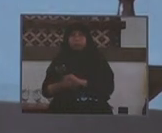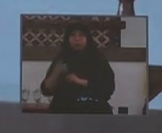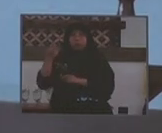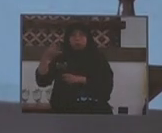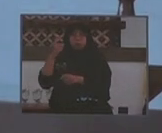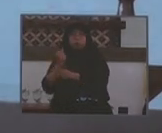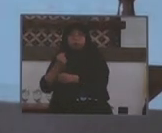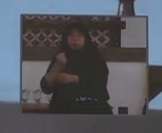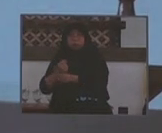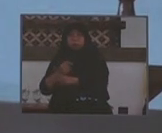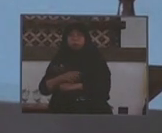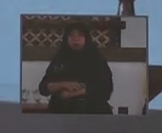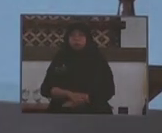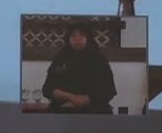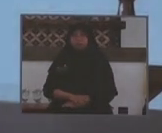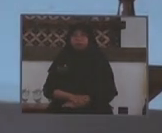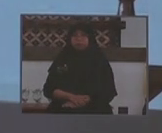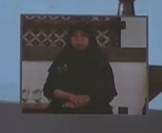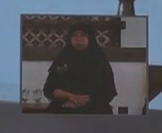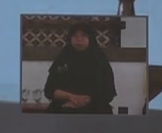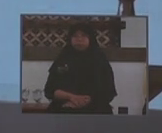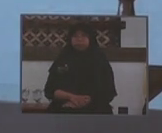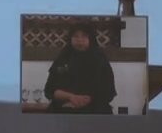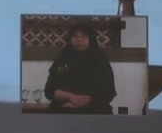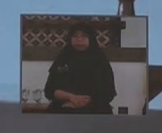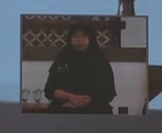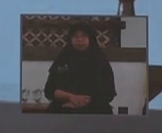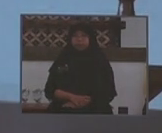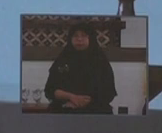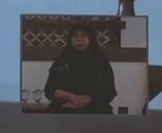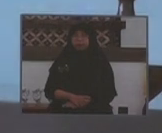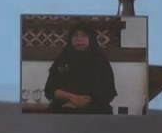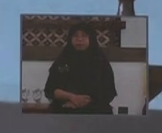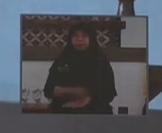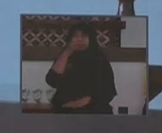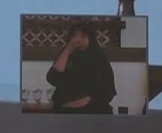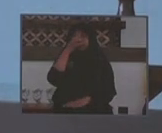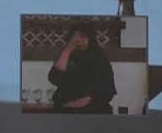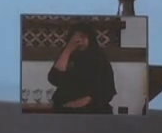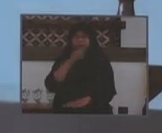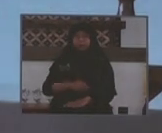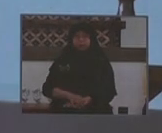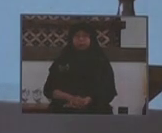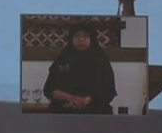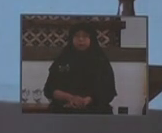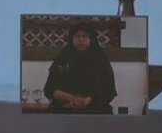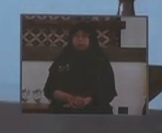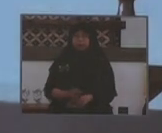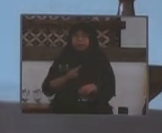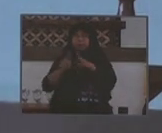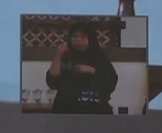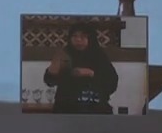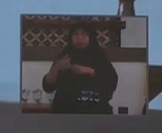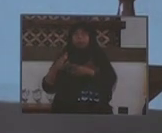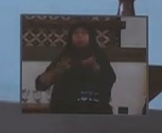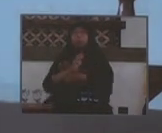nanti anda membebani no ini Perda Hai tapi apapun yg butuh keputusan politik Kita harus melakukan